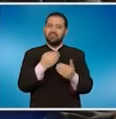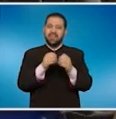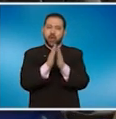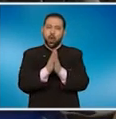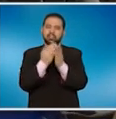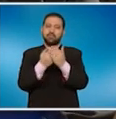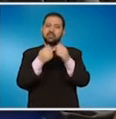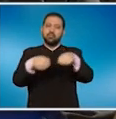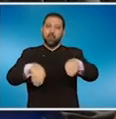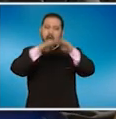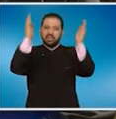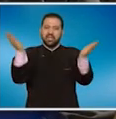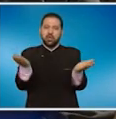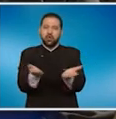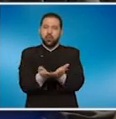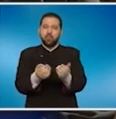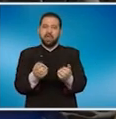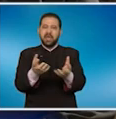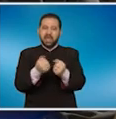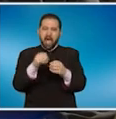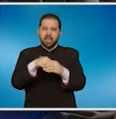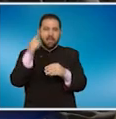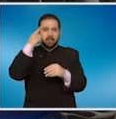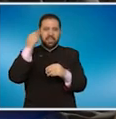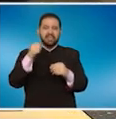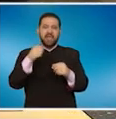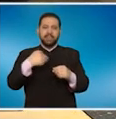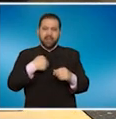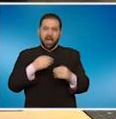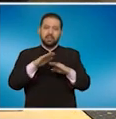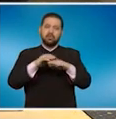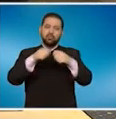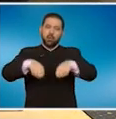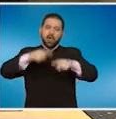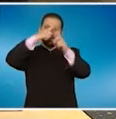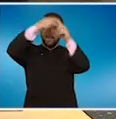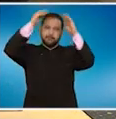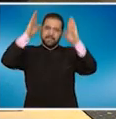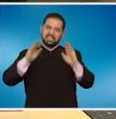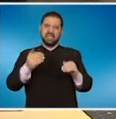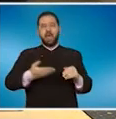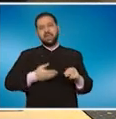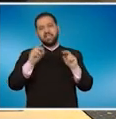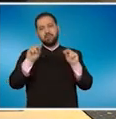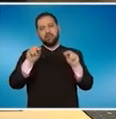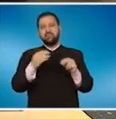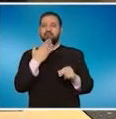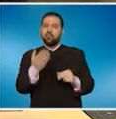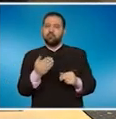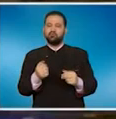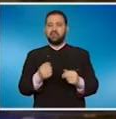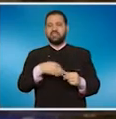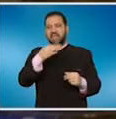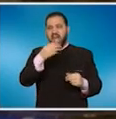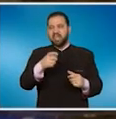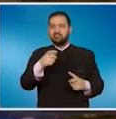Și atunci când te rogi pentru tine, te rogi pentru toți, ai în mintea ta pe toți, toată biserica. Părinte profesor, vă mulțumesc foarte mult că